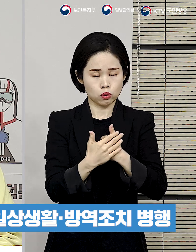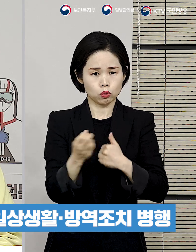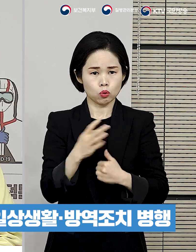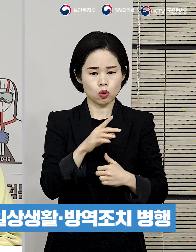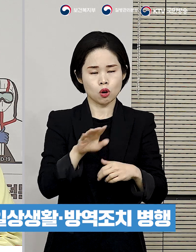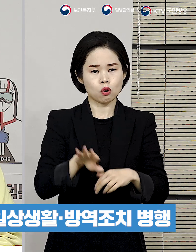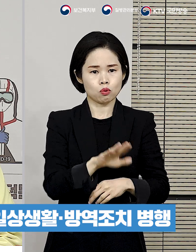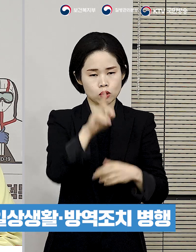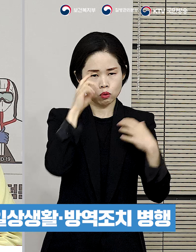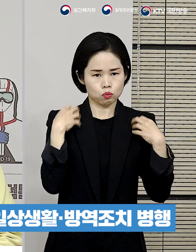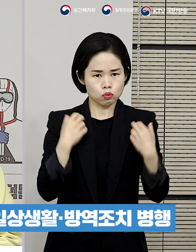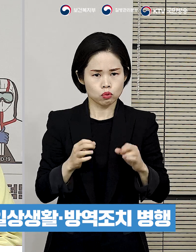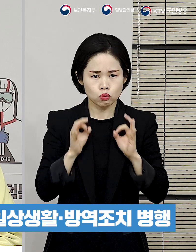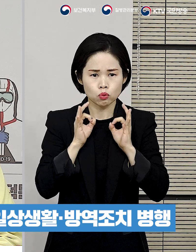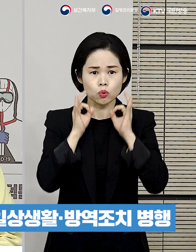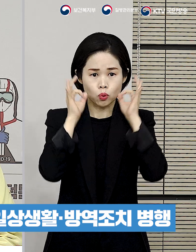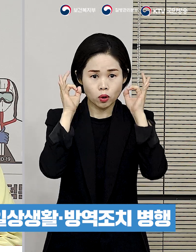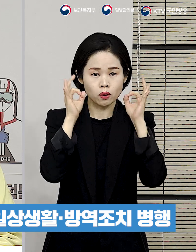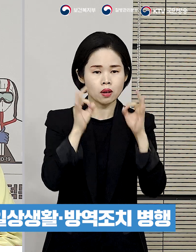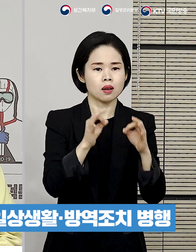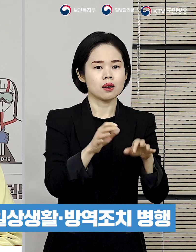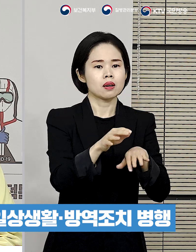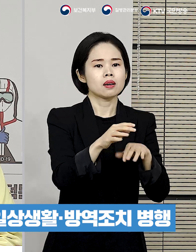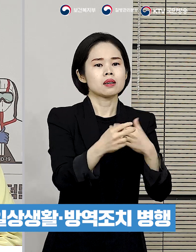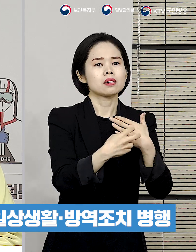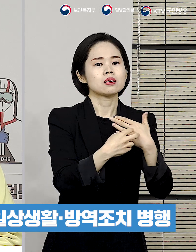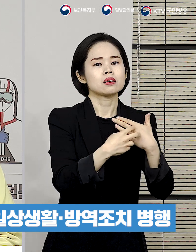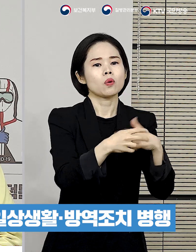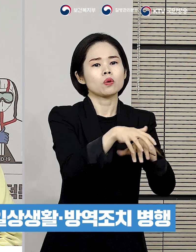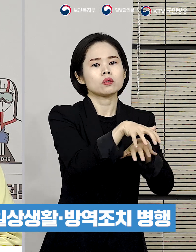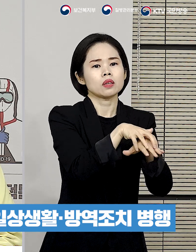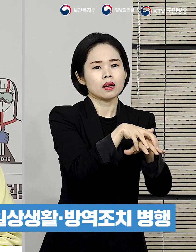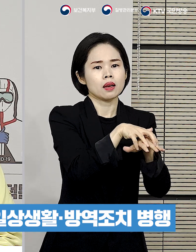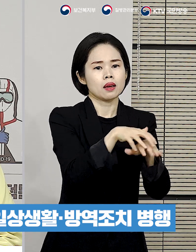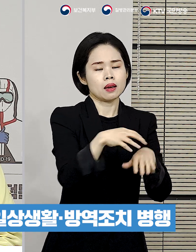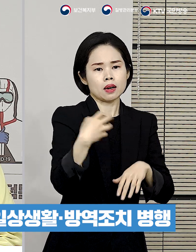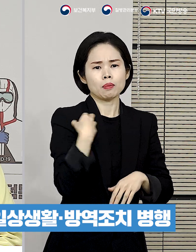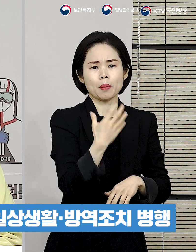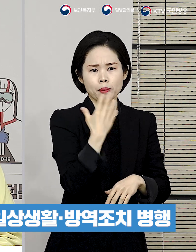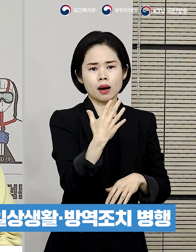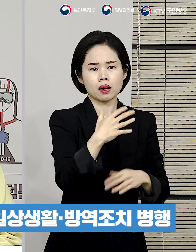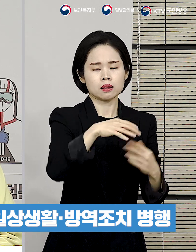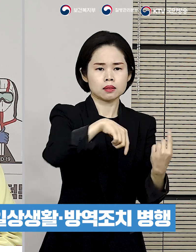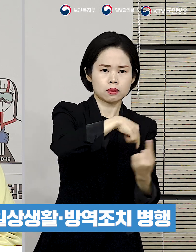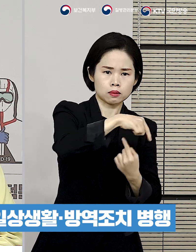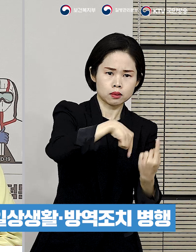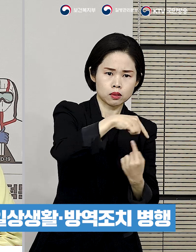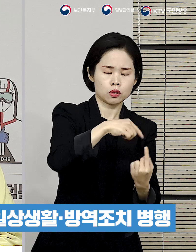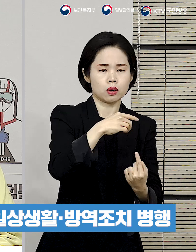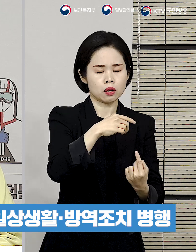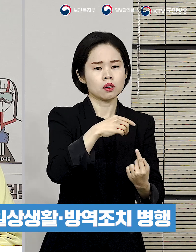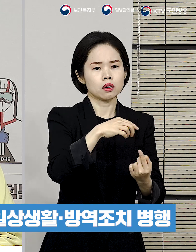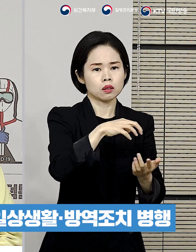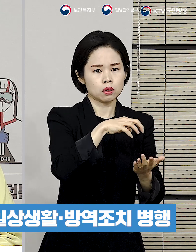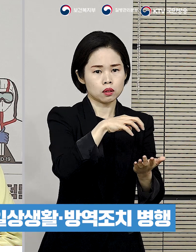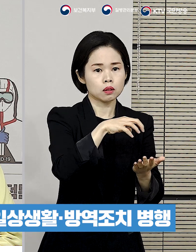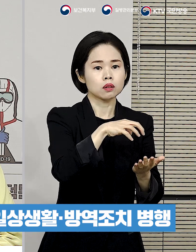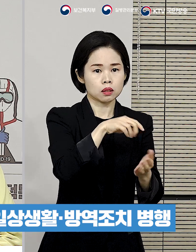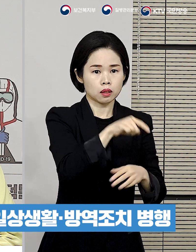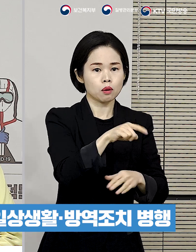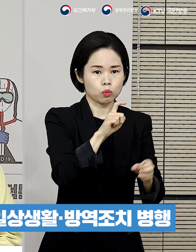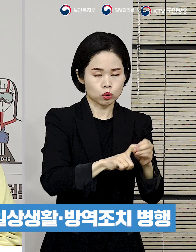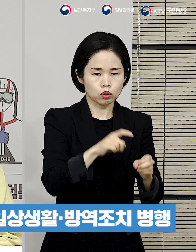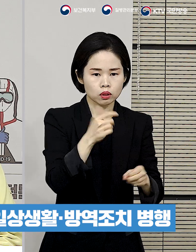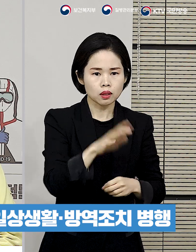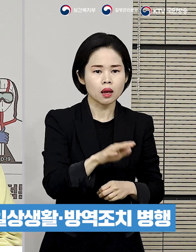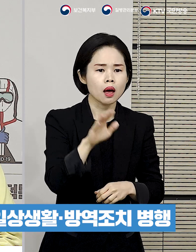당국의 노력을 통해서 의료 체계가 감당 가능한 수준 이하로 유지하는 게 목표이고 만약에 그 유지가 어려운